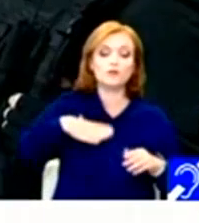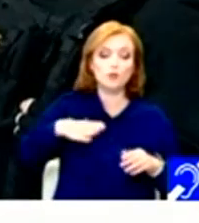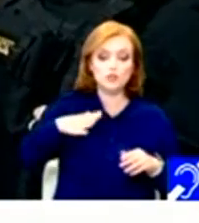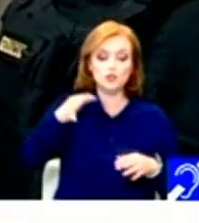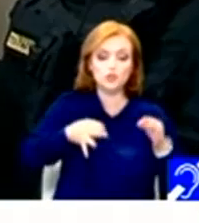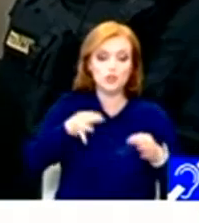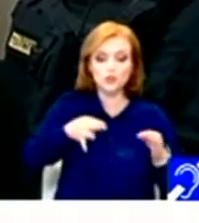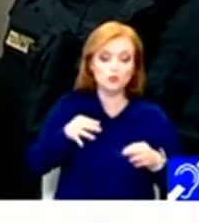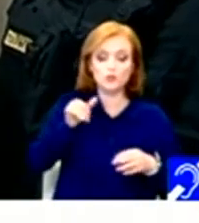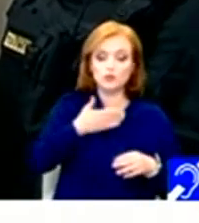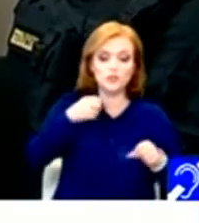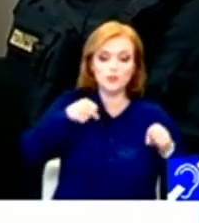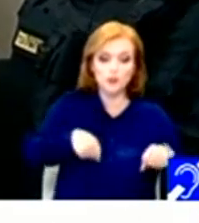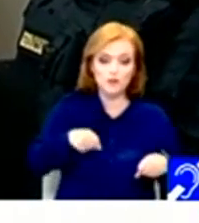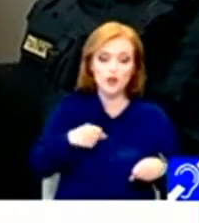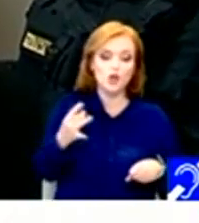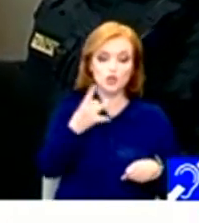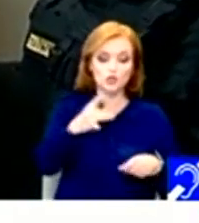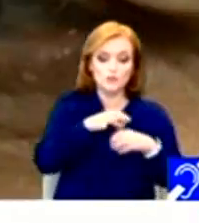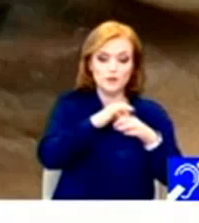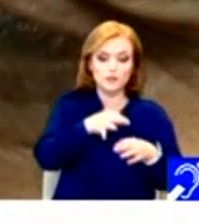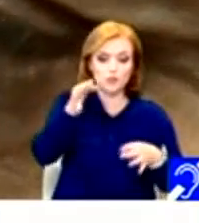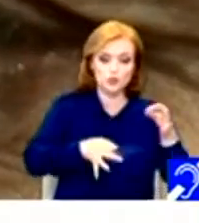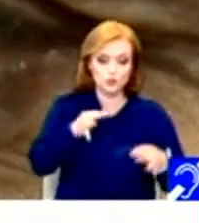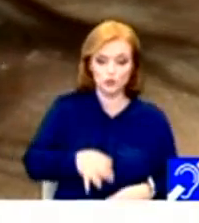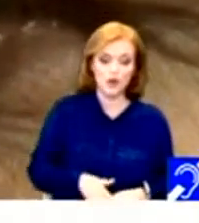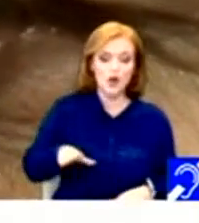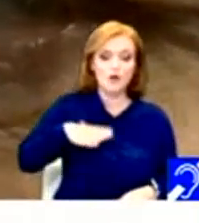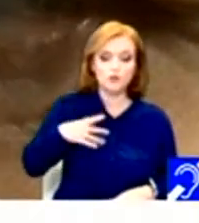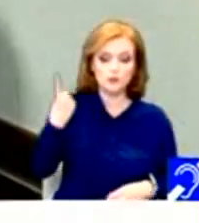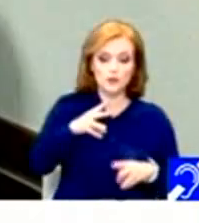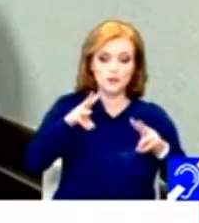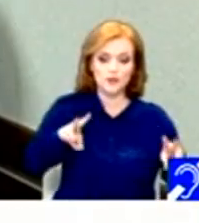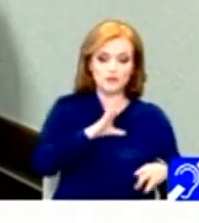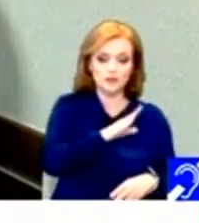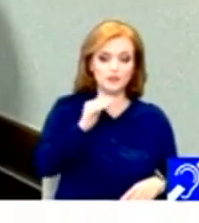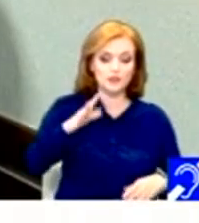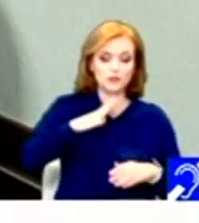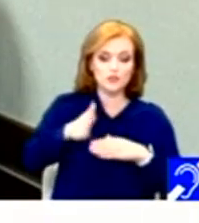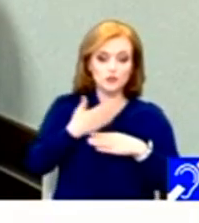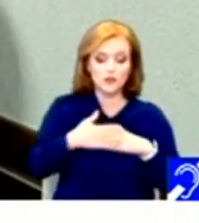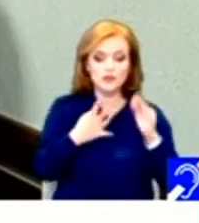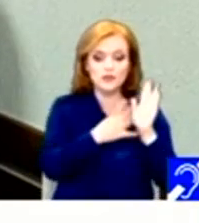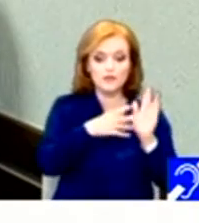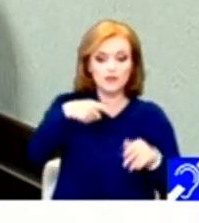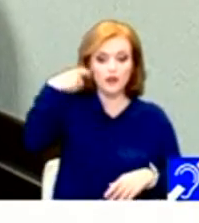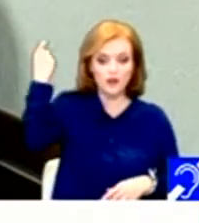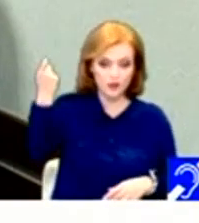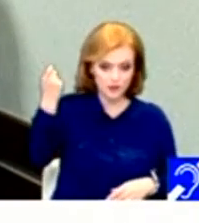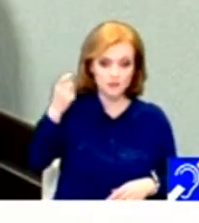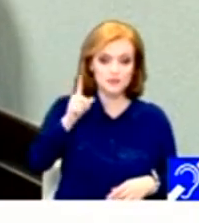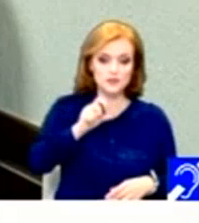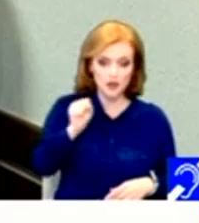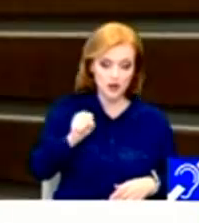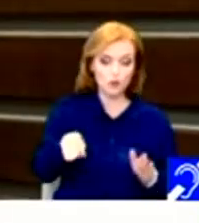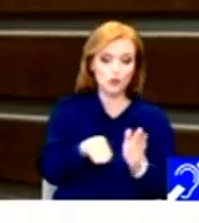de revizuire a sentinței de condamnare a respective persoane. Fostul premier Vlad Filat a fost condamnat la 9 ani de închisoare pentru